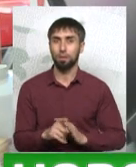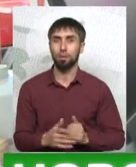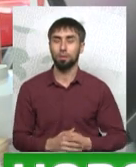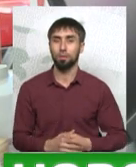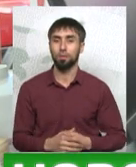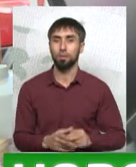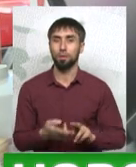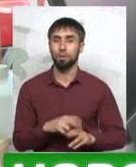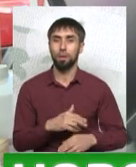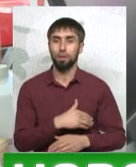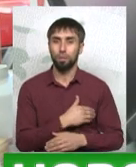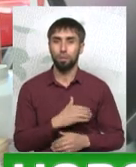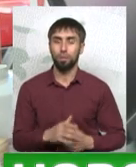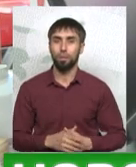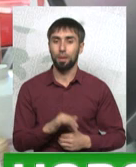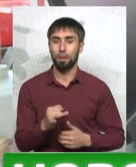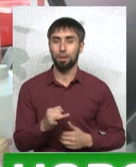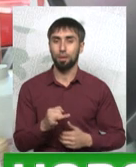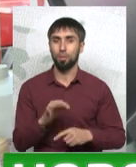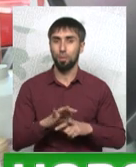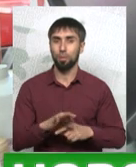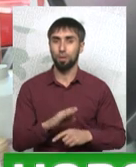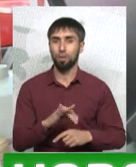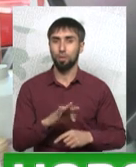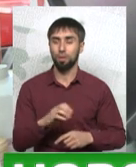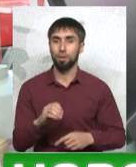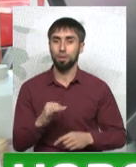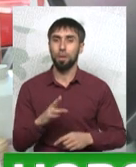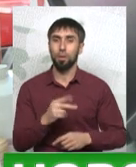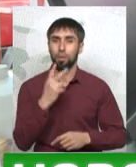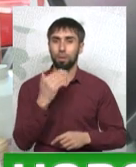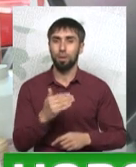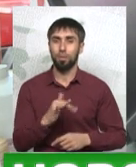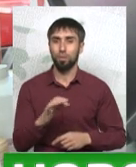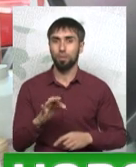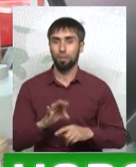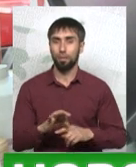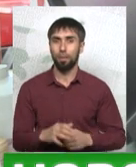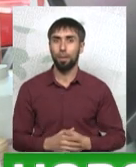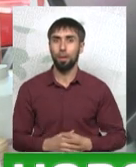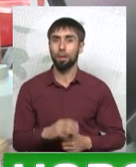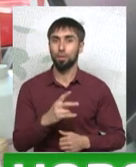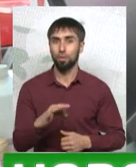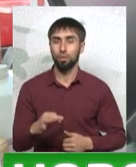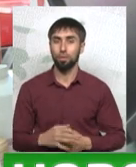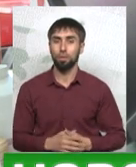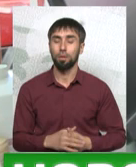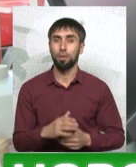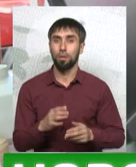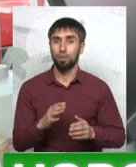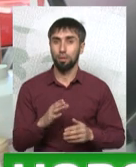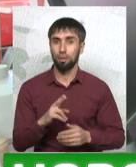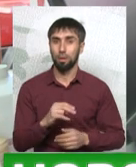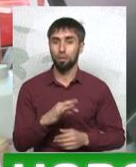это температура, рвота, боли в животе, как обычное вирусное заболевание, но в данном